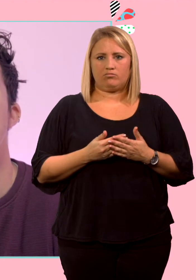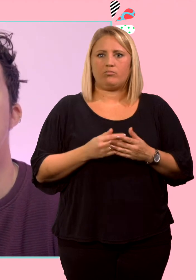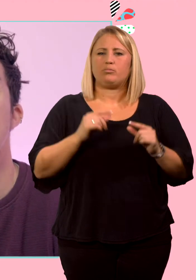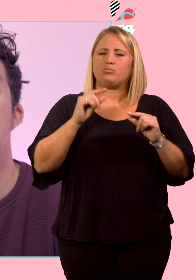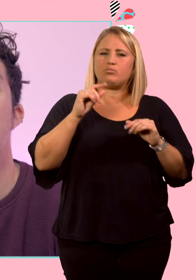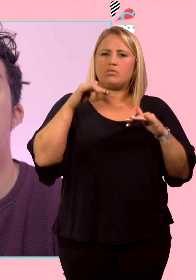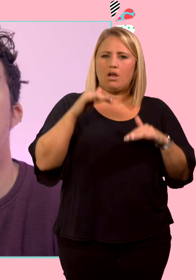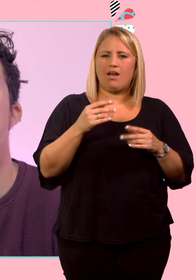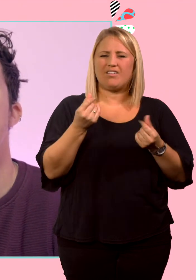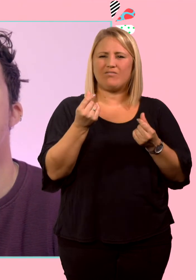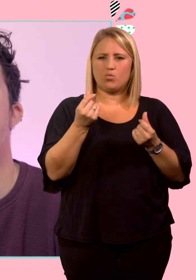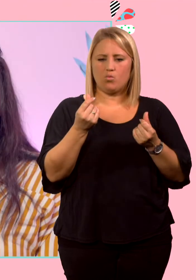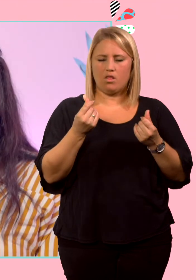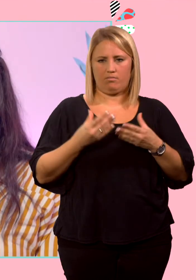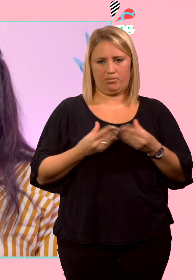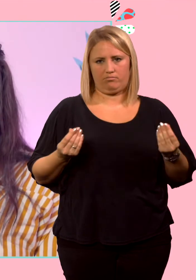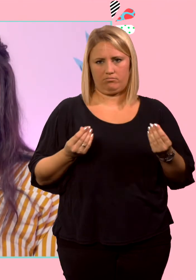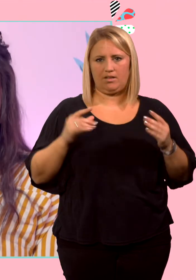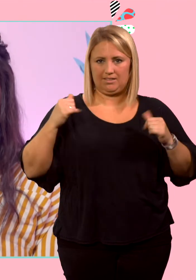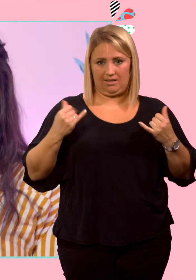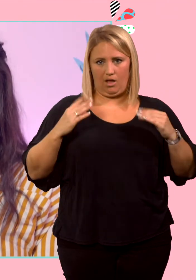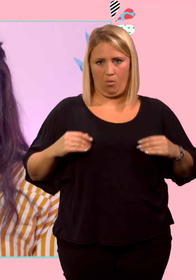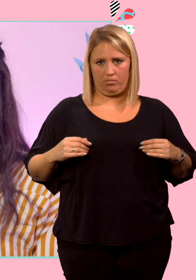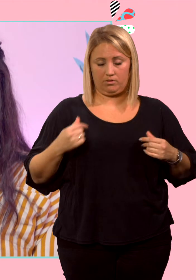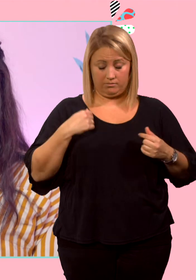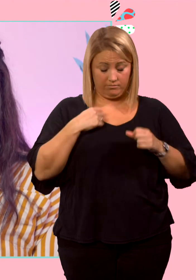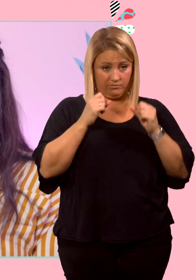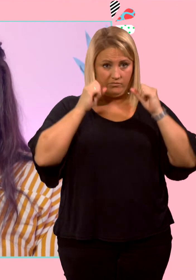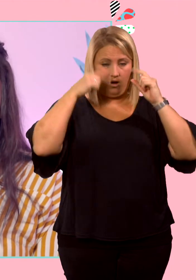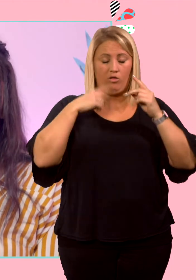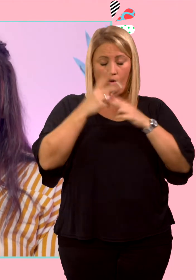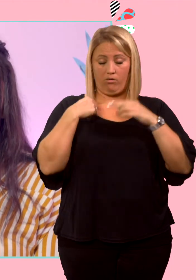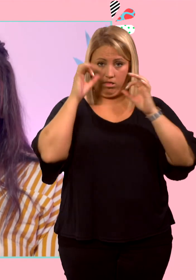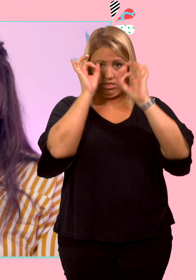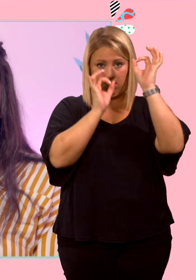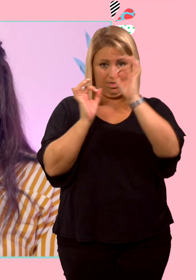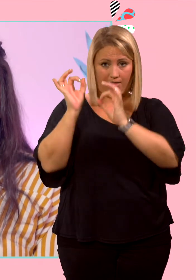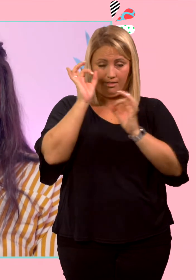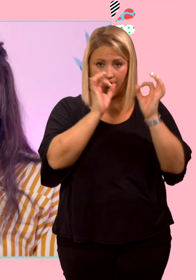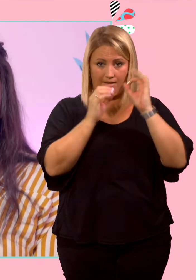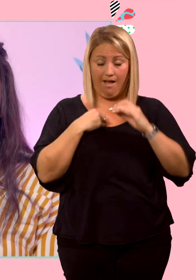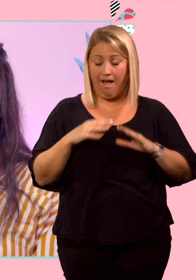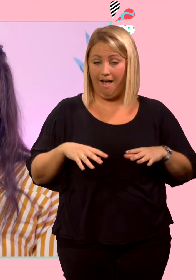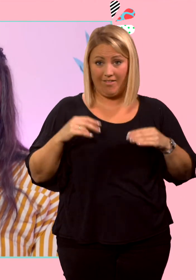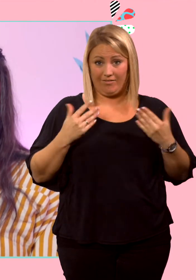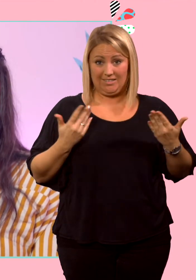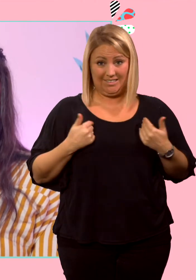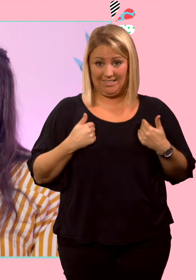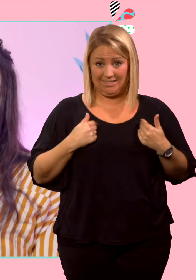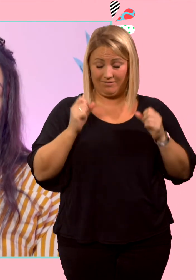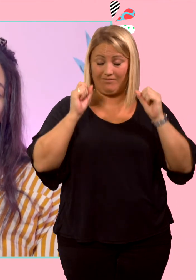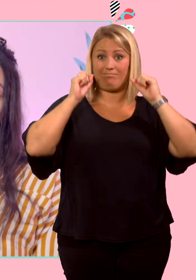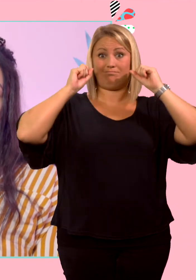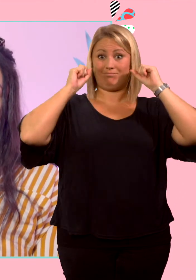aber viel an Gefühl in den Nippeln. Ich war noch ziemlich weg, als ich wach geworden bin. Und das Erste, was ich gemacht habe, ist,